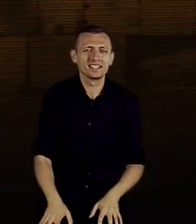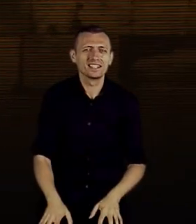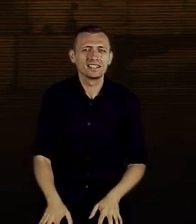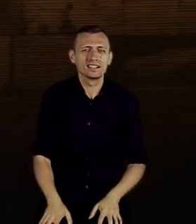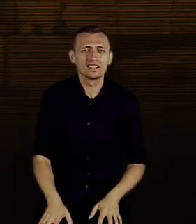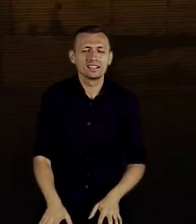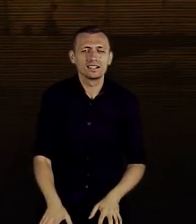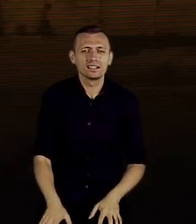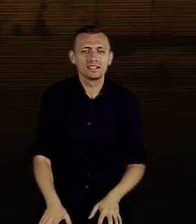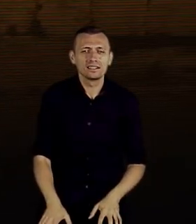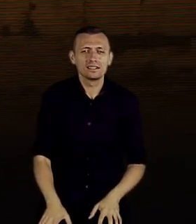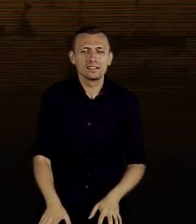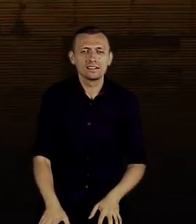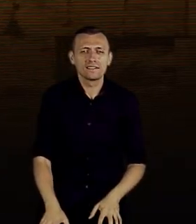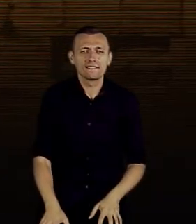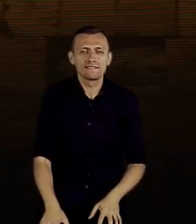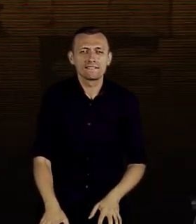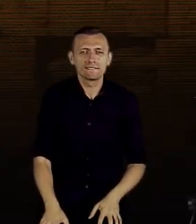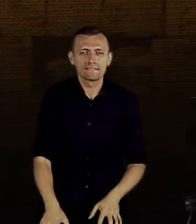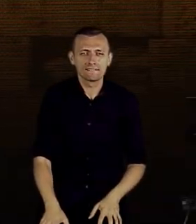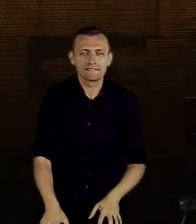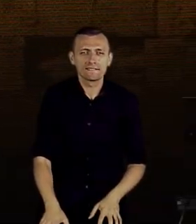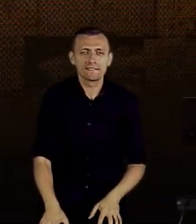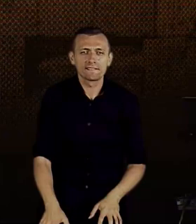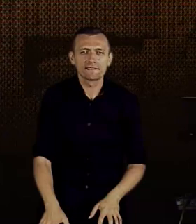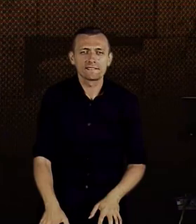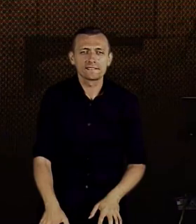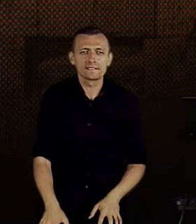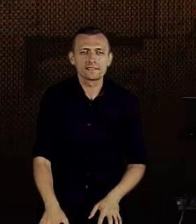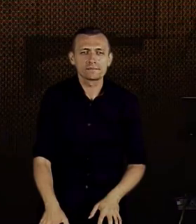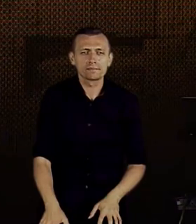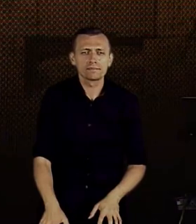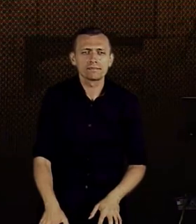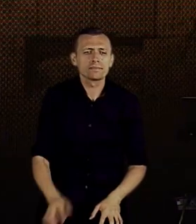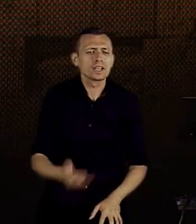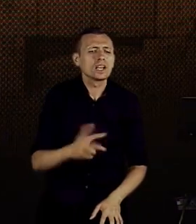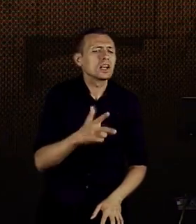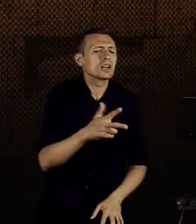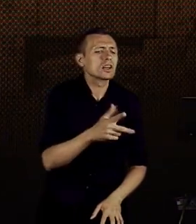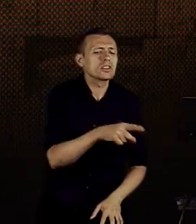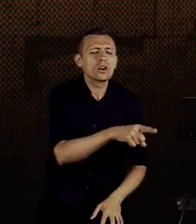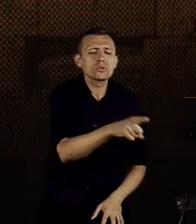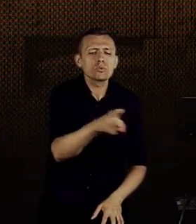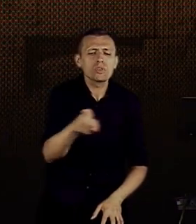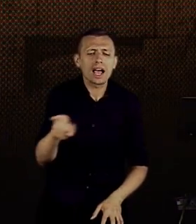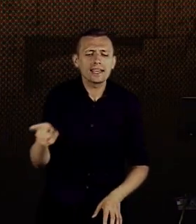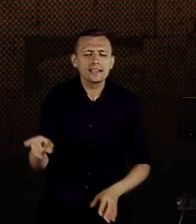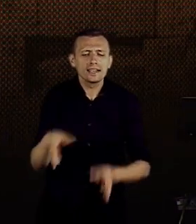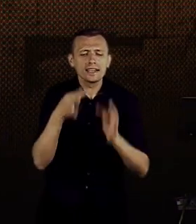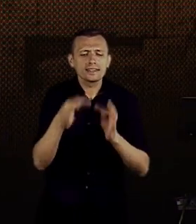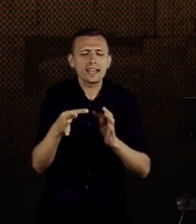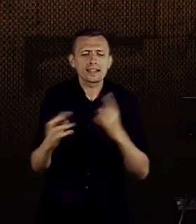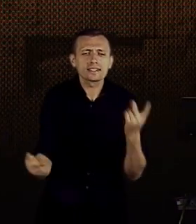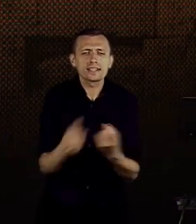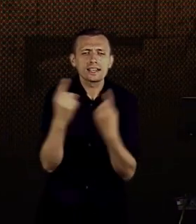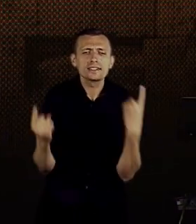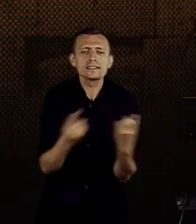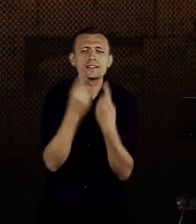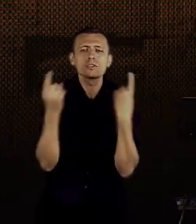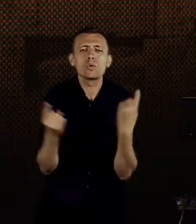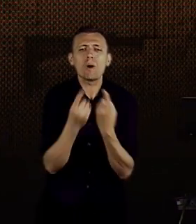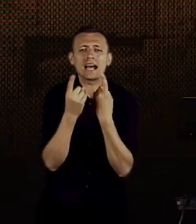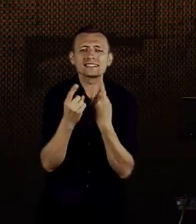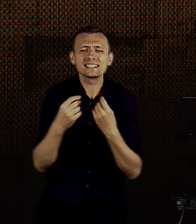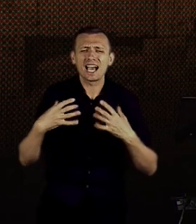jesteś, jest etapem wyzwań życiowych, wyzwań wiary, z którymi przyszło się tobie